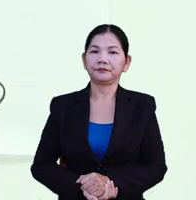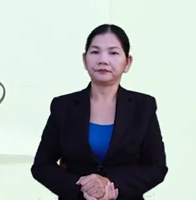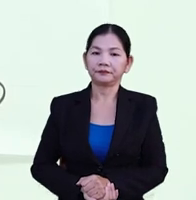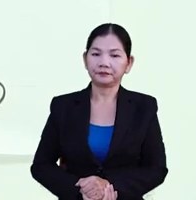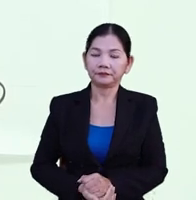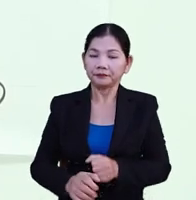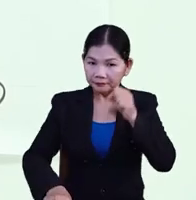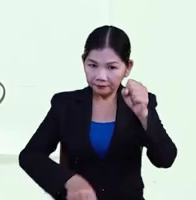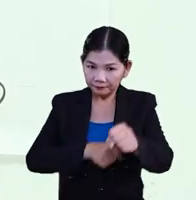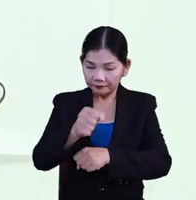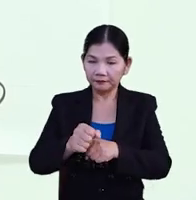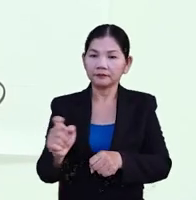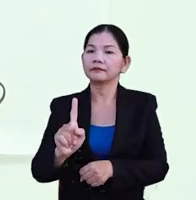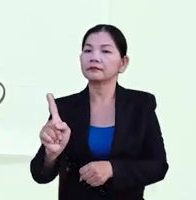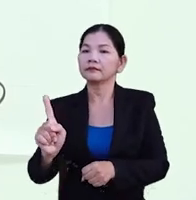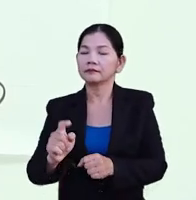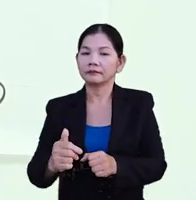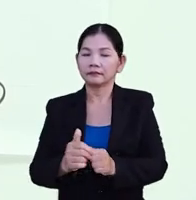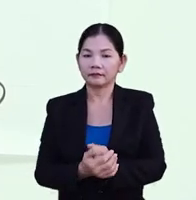ជីកនៅខាងណា